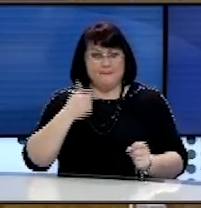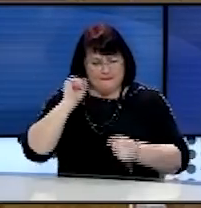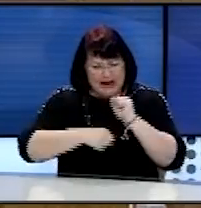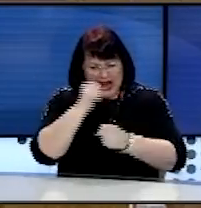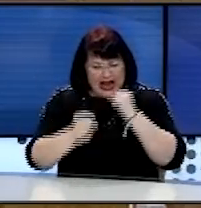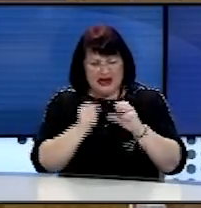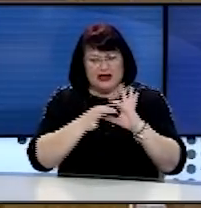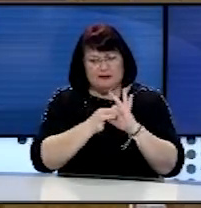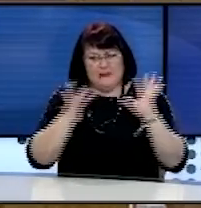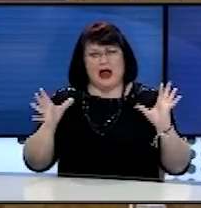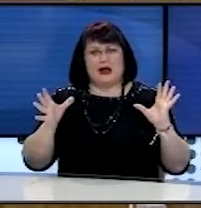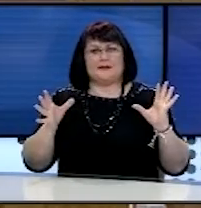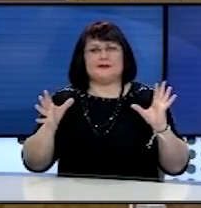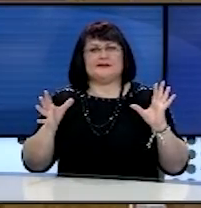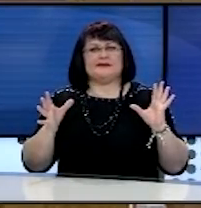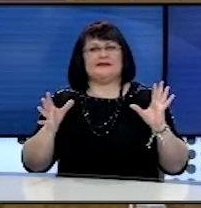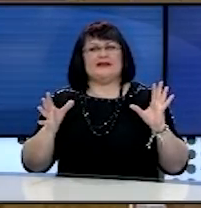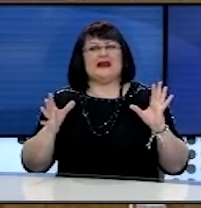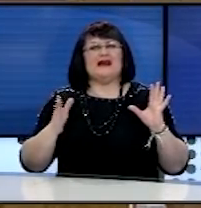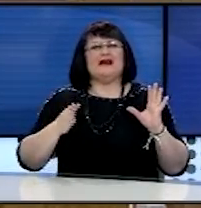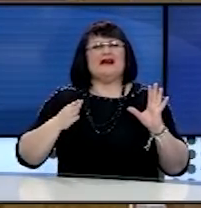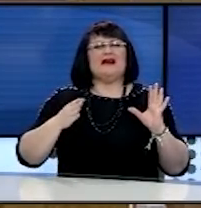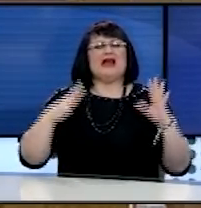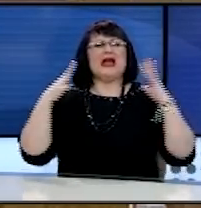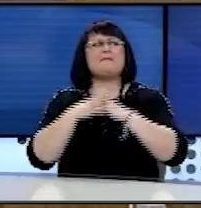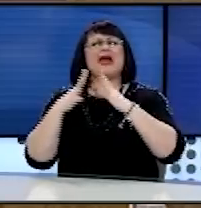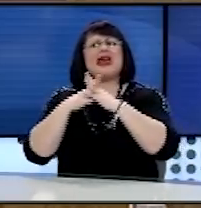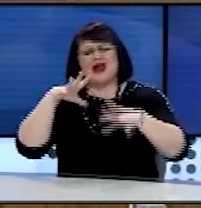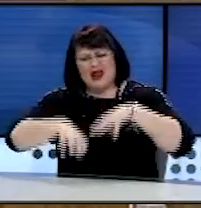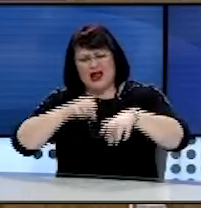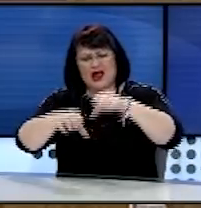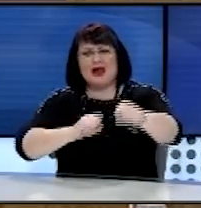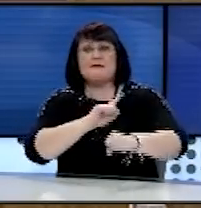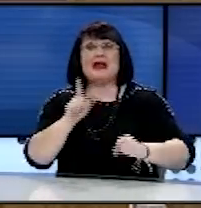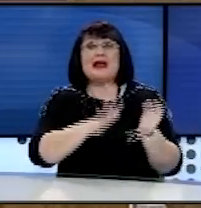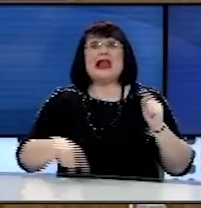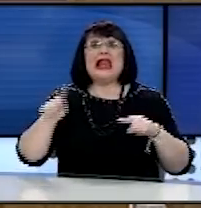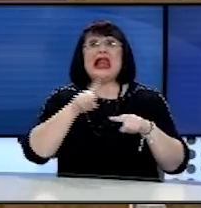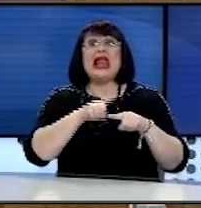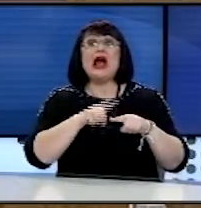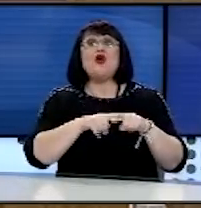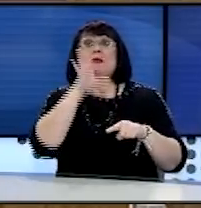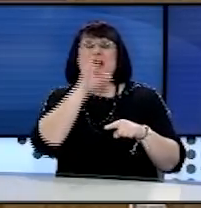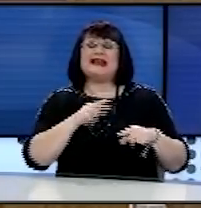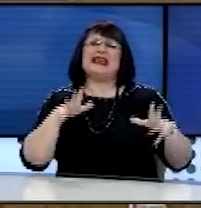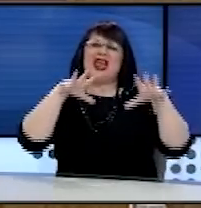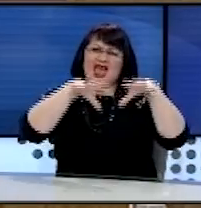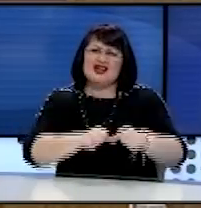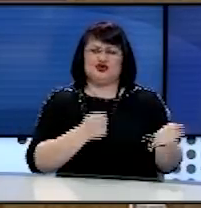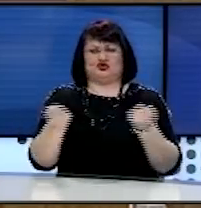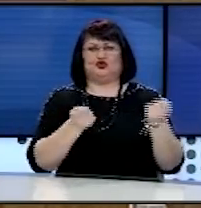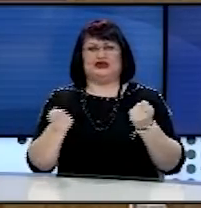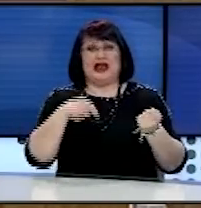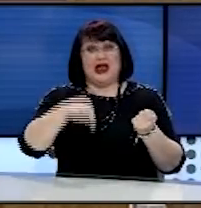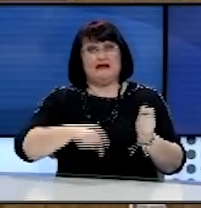για αποδέσμευση από τις διάφορες ιμπεριαλιστικές ενώσεις με το λαό πραγματικά στο τιμόνι της εξουσίας. Σε αυτό